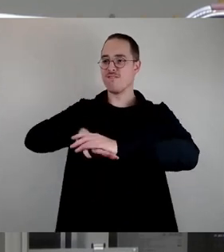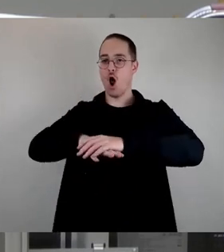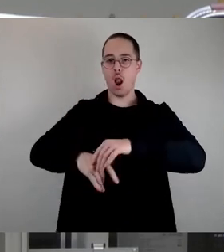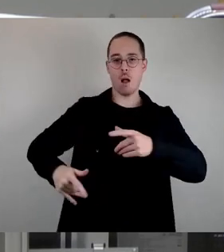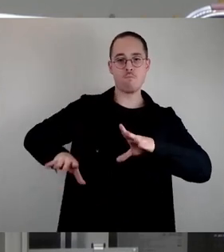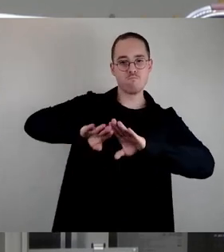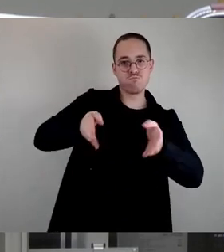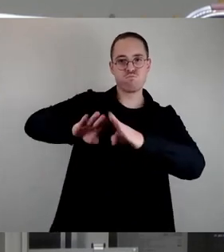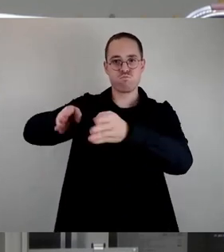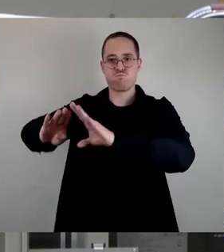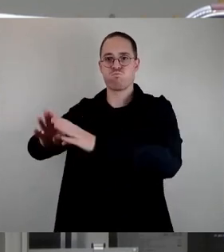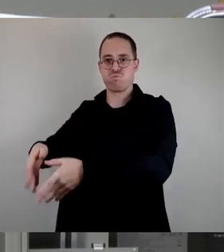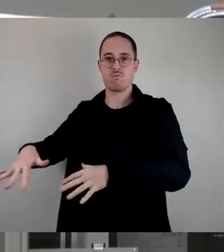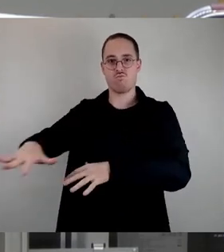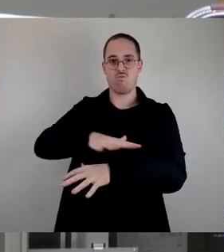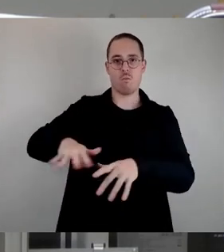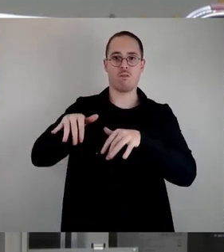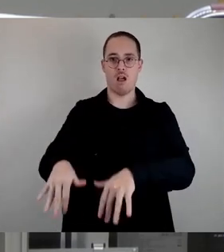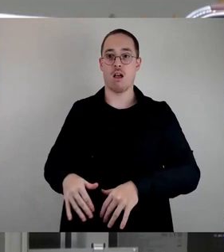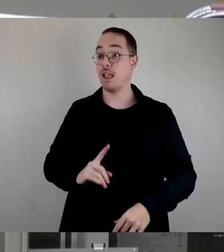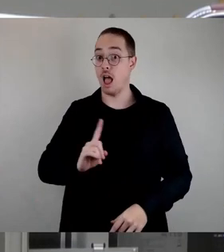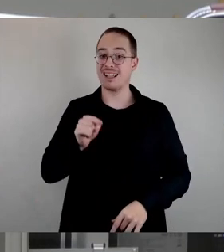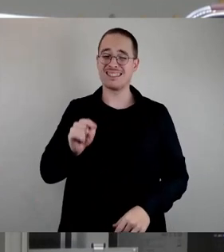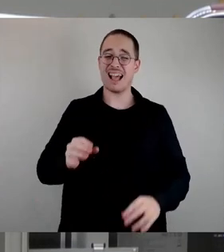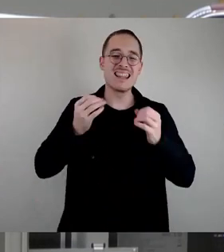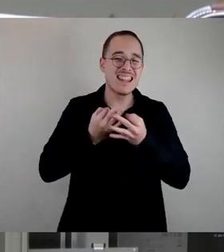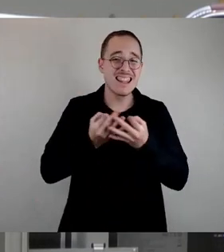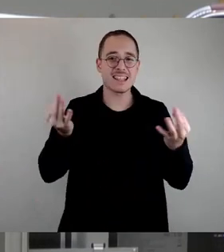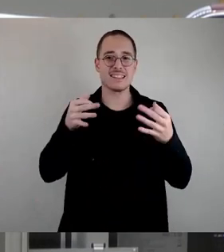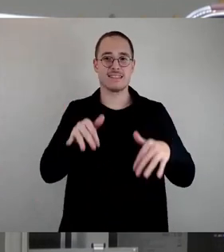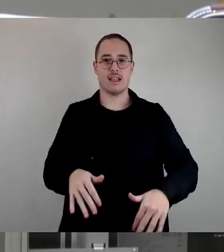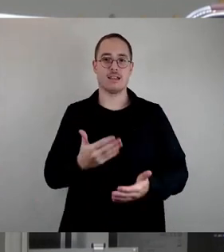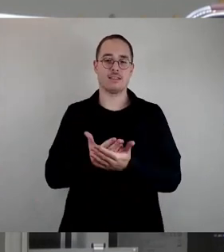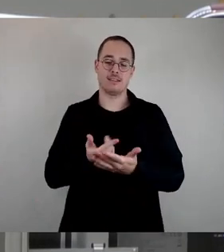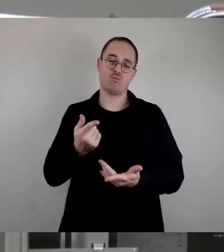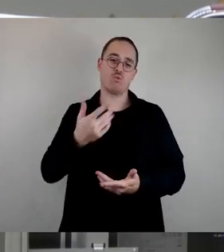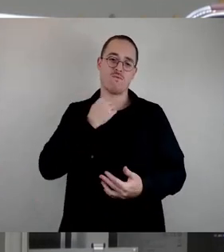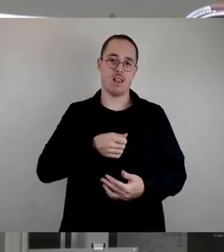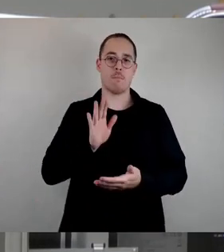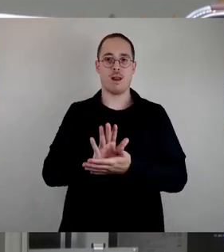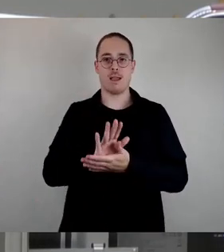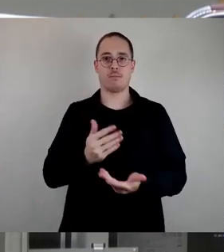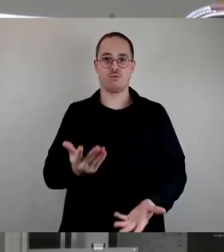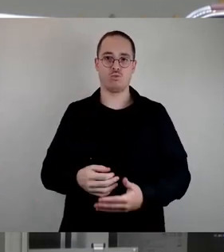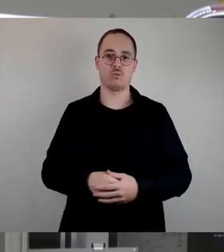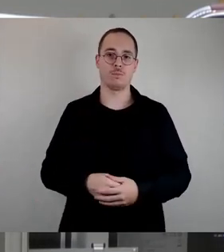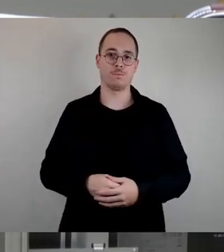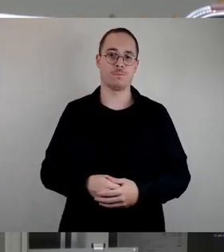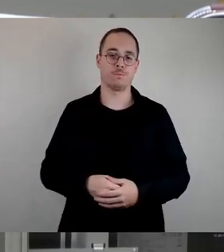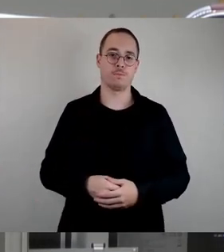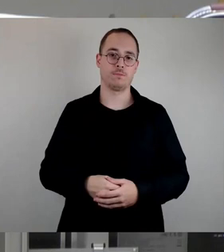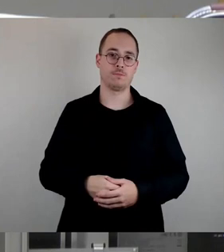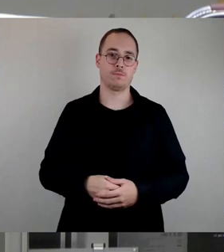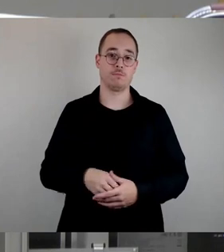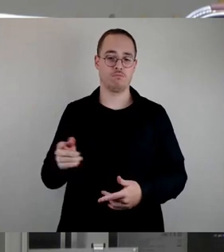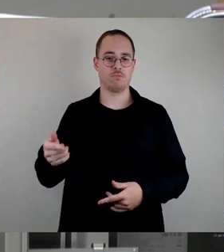ist gut und das ist bewahrenswert. Jetzt zu den Varianten Radbrücke. Der Kollege Engel hat es viel, viel besser